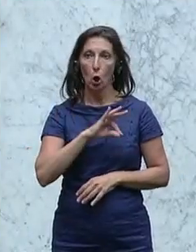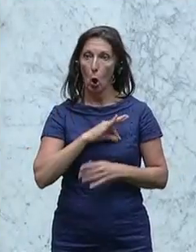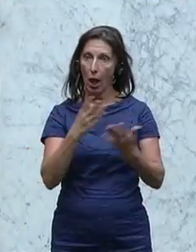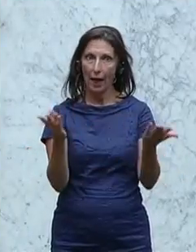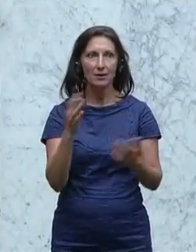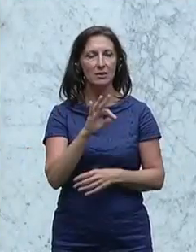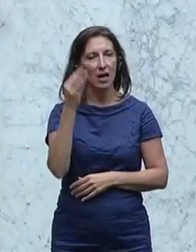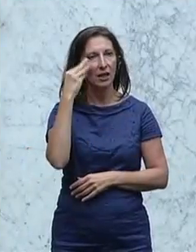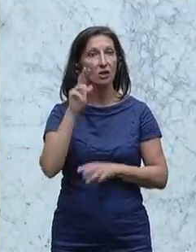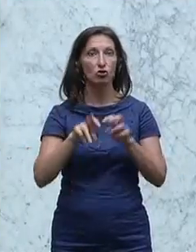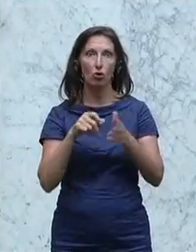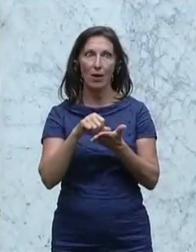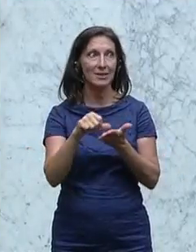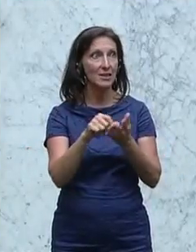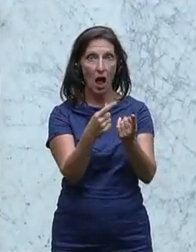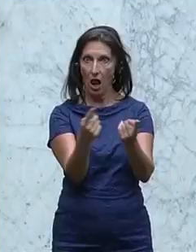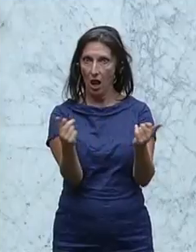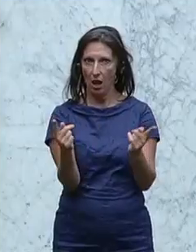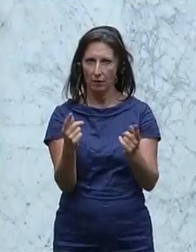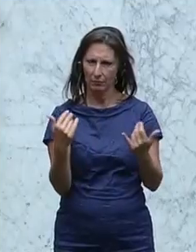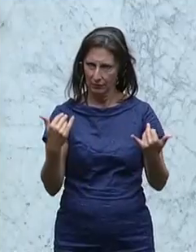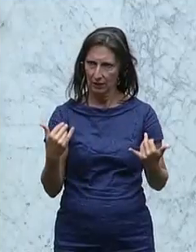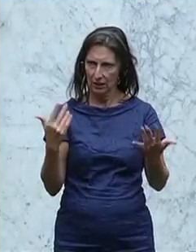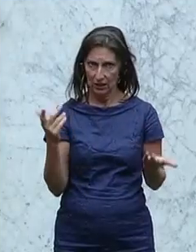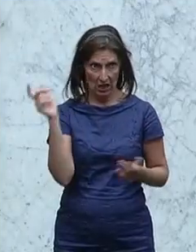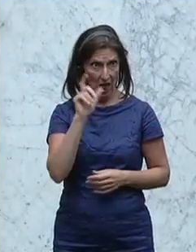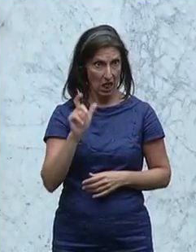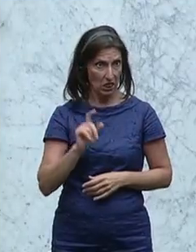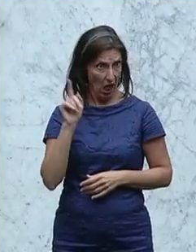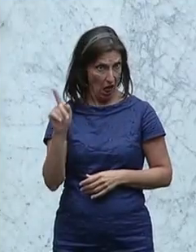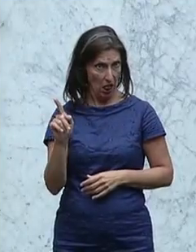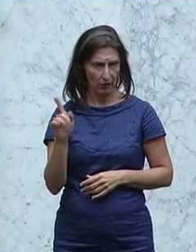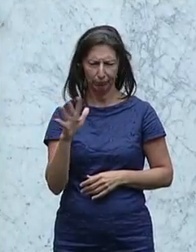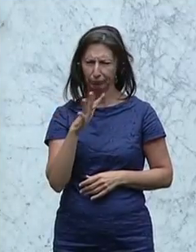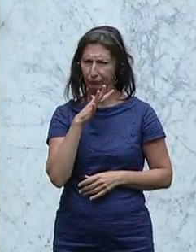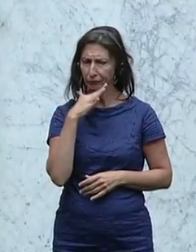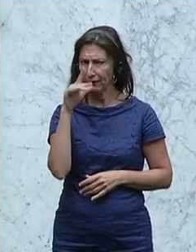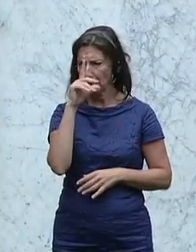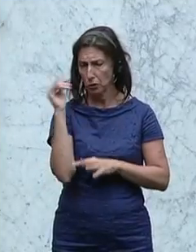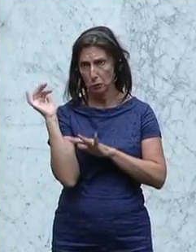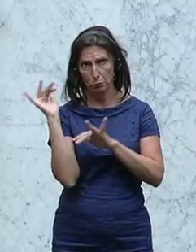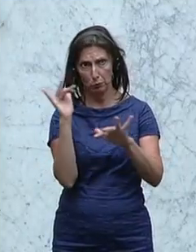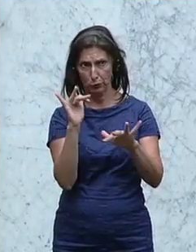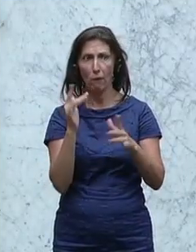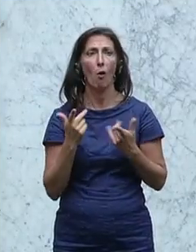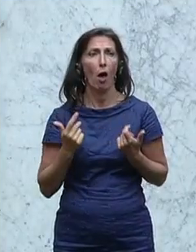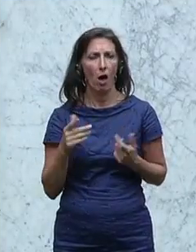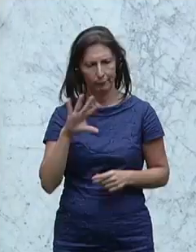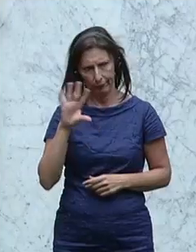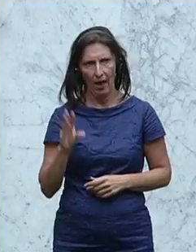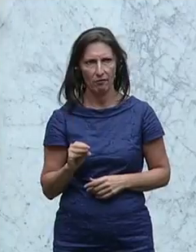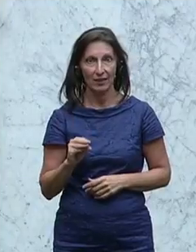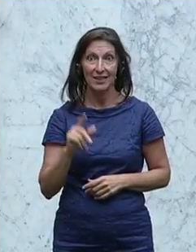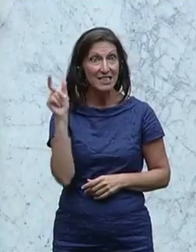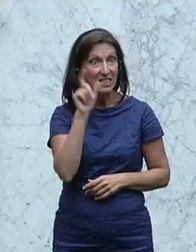Steuerzahler. Wir erleben jetzt in Italien einen Ansturm von Menschen, insbesondere aus Afrika. In